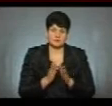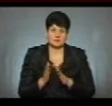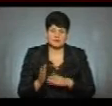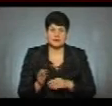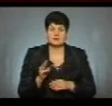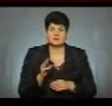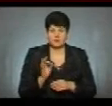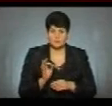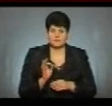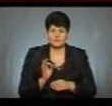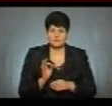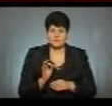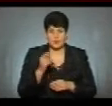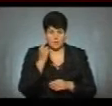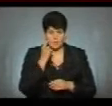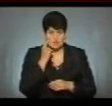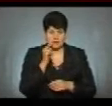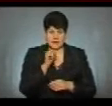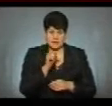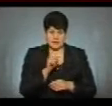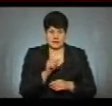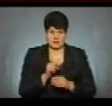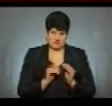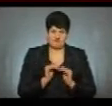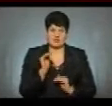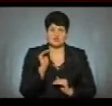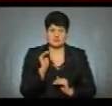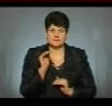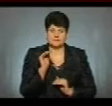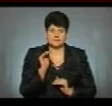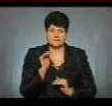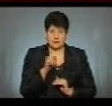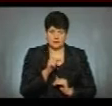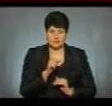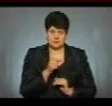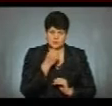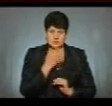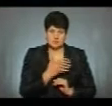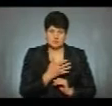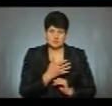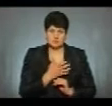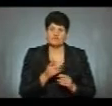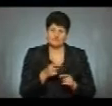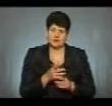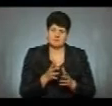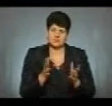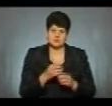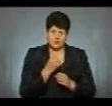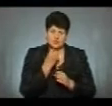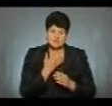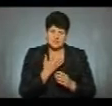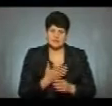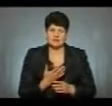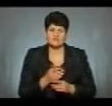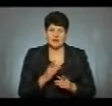то оцінки їхні значно вищі. То тому, і вони позитивніші. І вони розумію, більш правильно? Позитивніші і